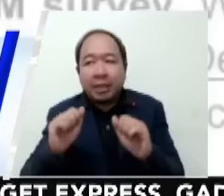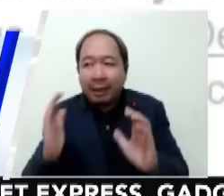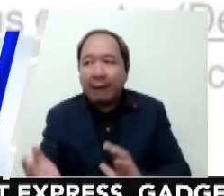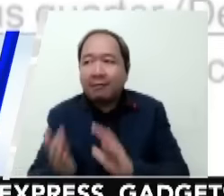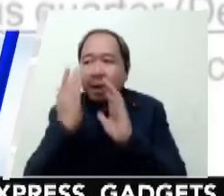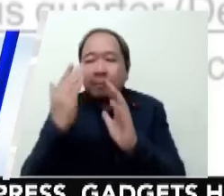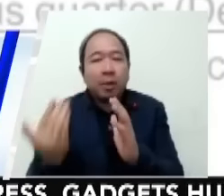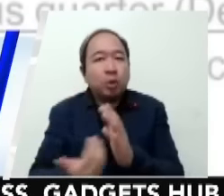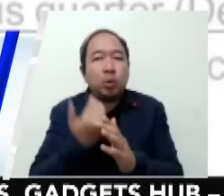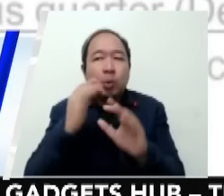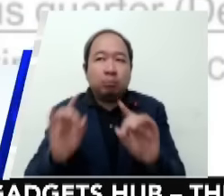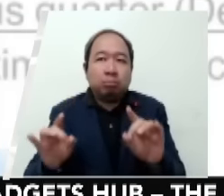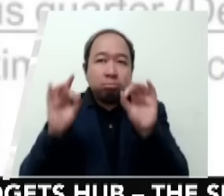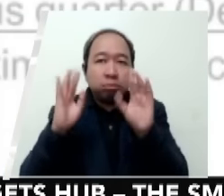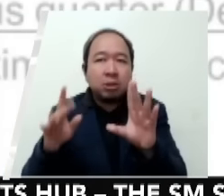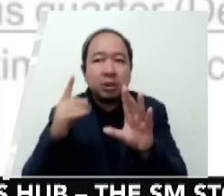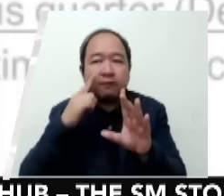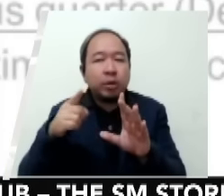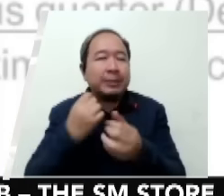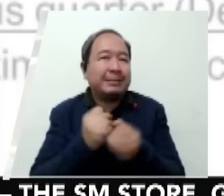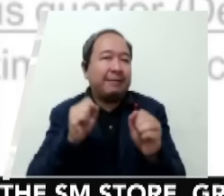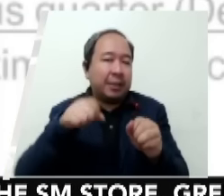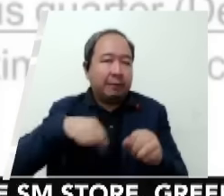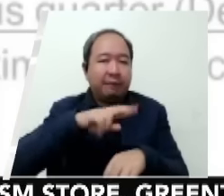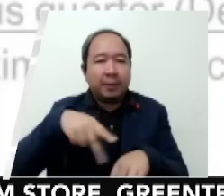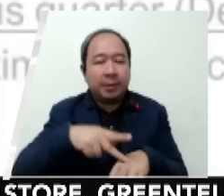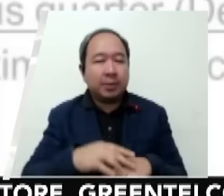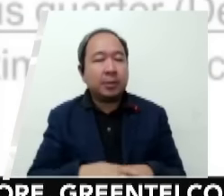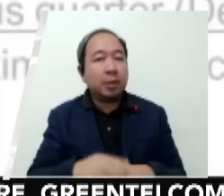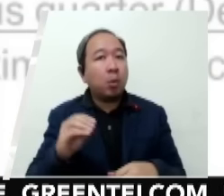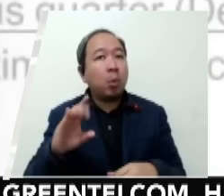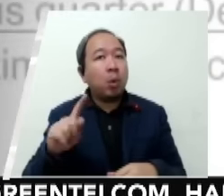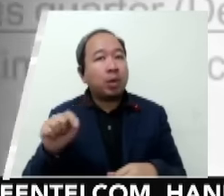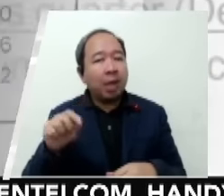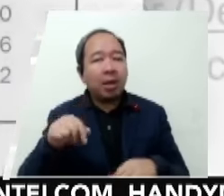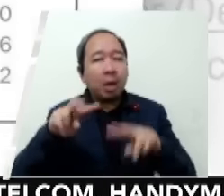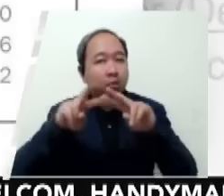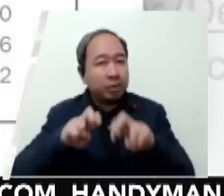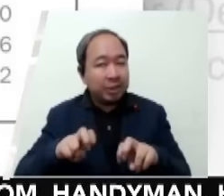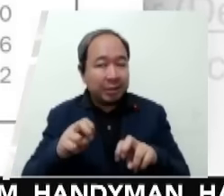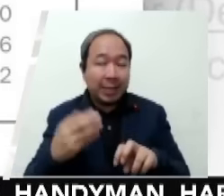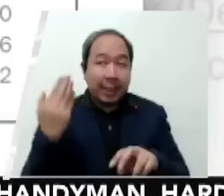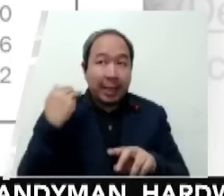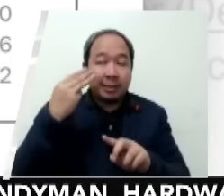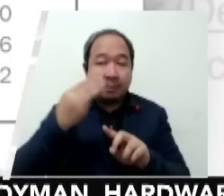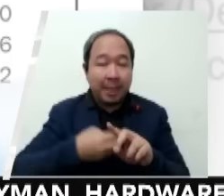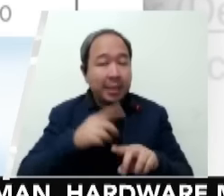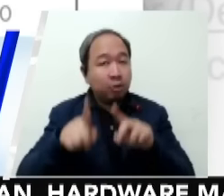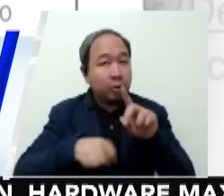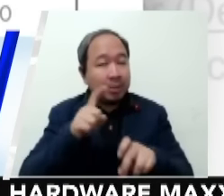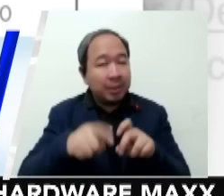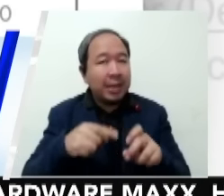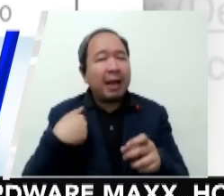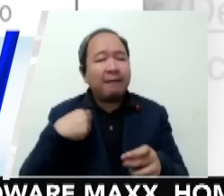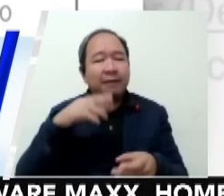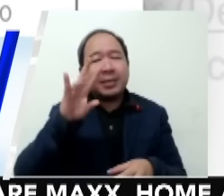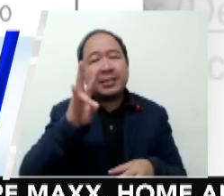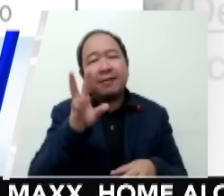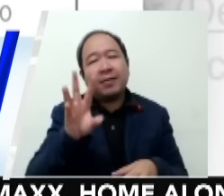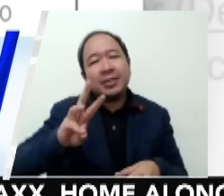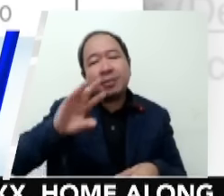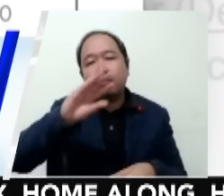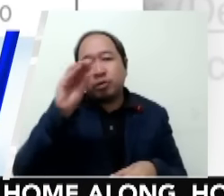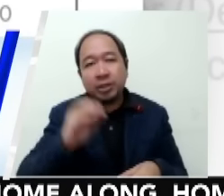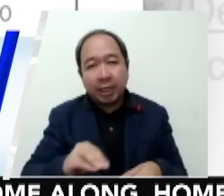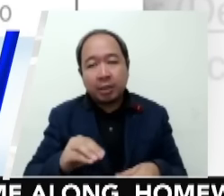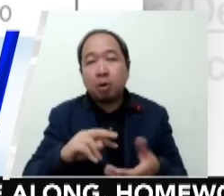seguridad. Sa survey na isinagawa ng Okta Research nitong Marso, lumalabas na 76% o 3 sa bawat 4 na Pilipino